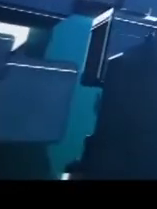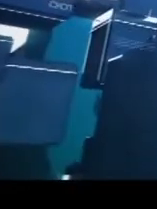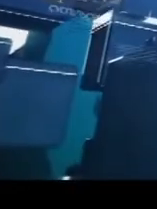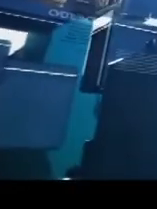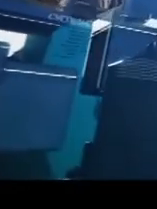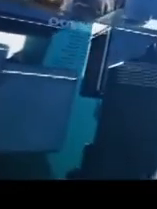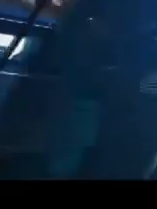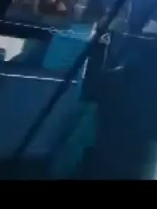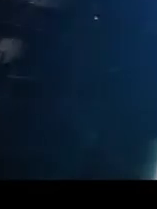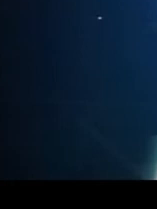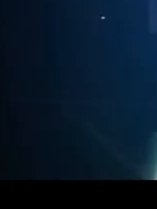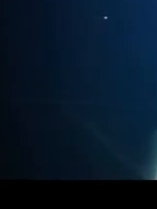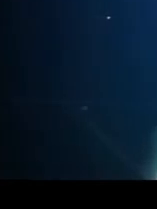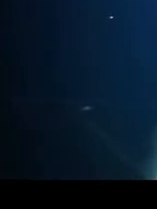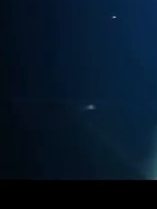Музика